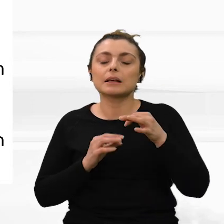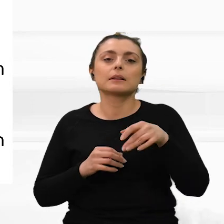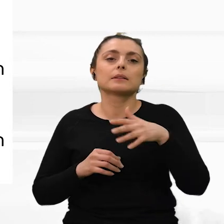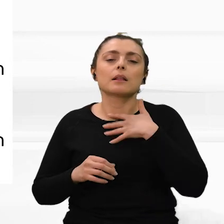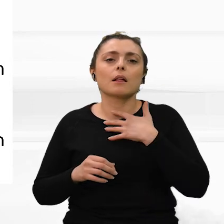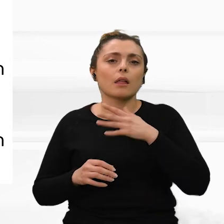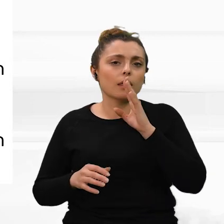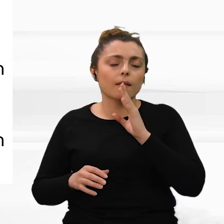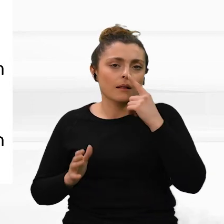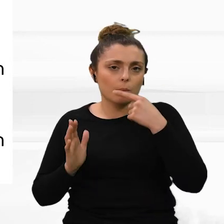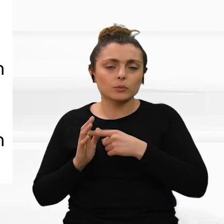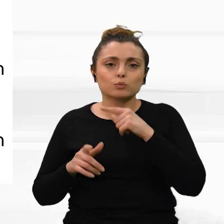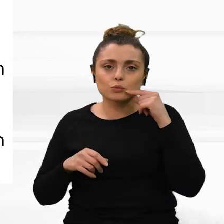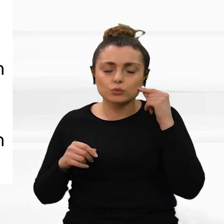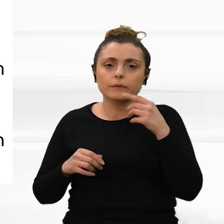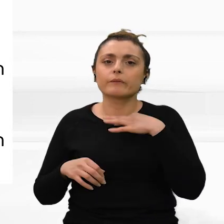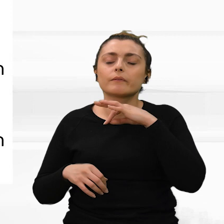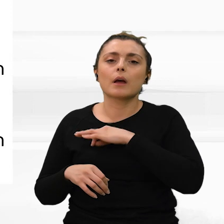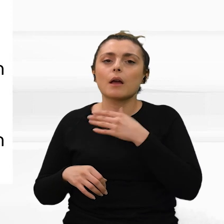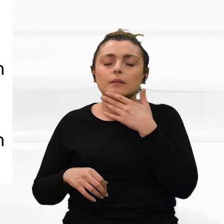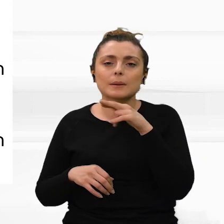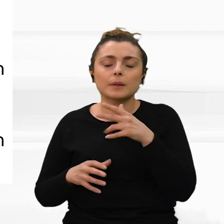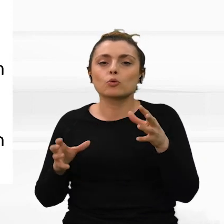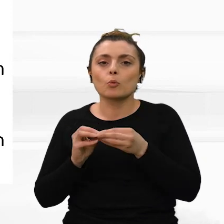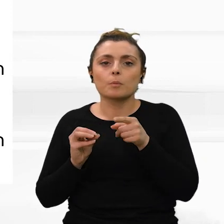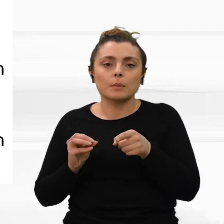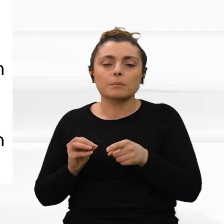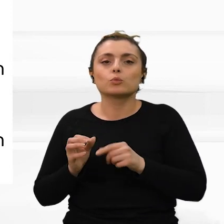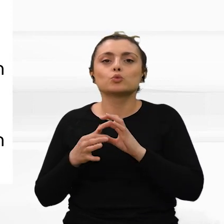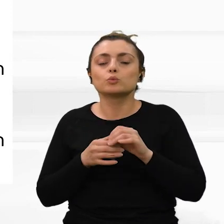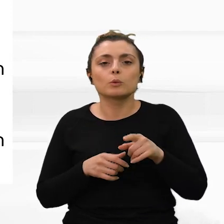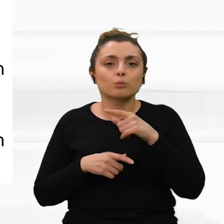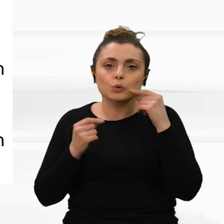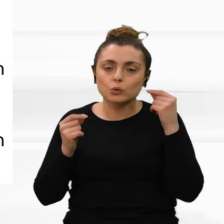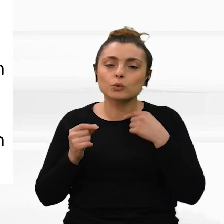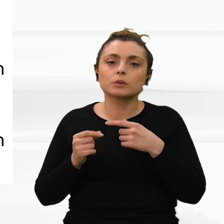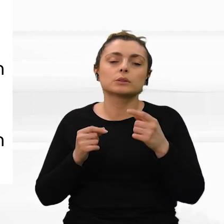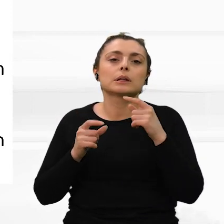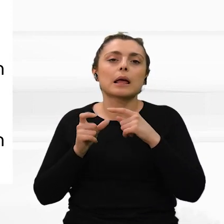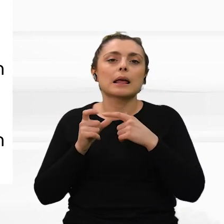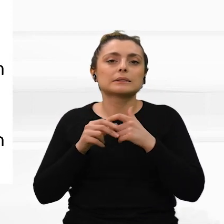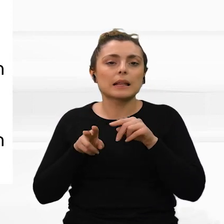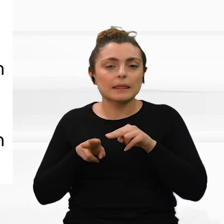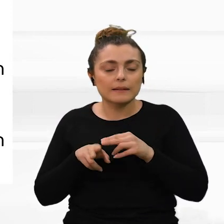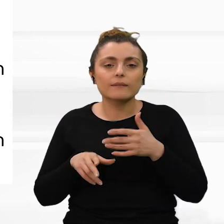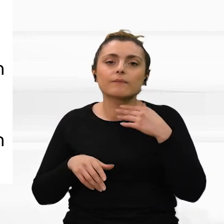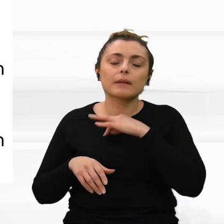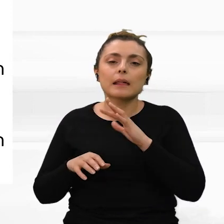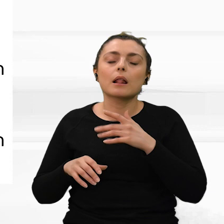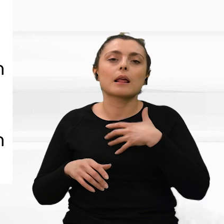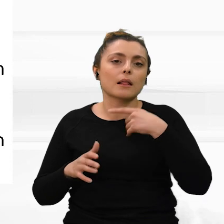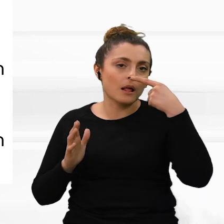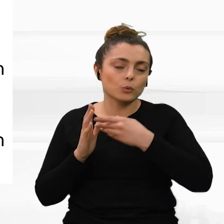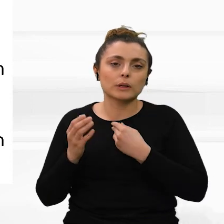insanın nihai amacı olan mutluluk esenlik ve fayda gibi değerlerin toplamıdır parçada mutluluğa Esenlik ve fayda ile değil